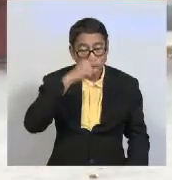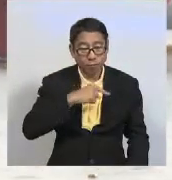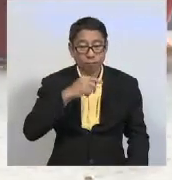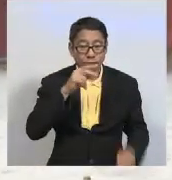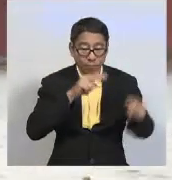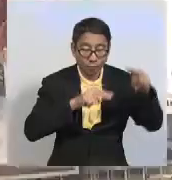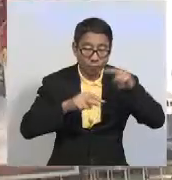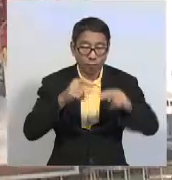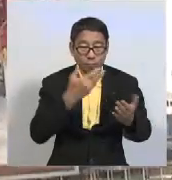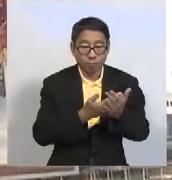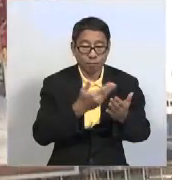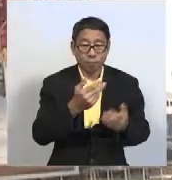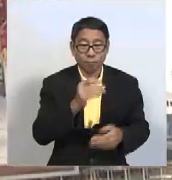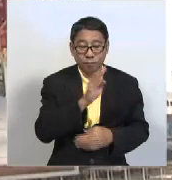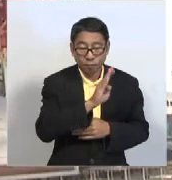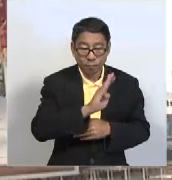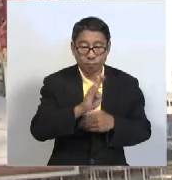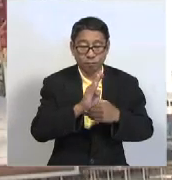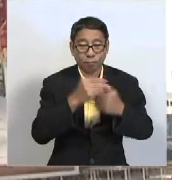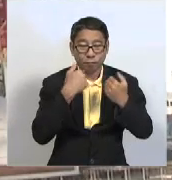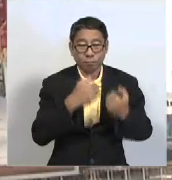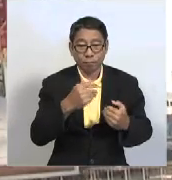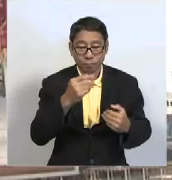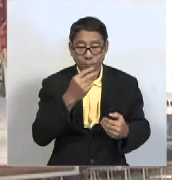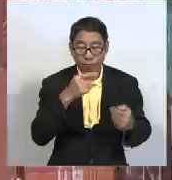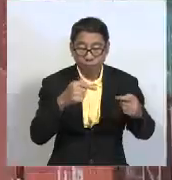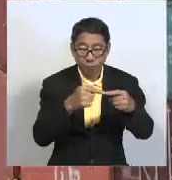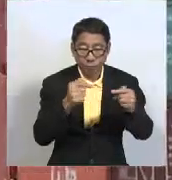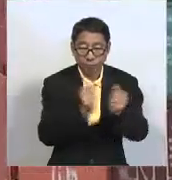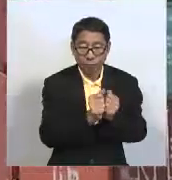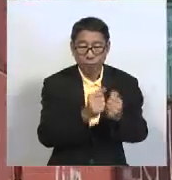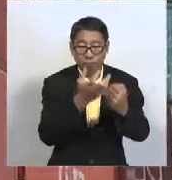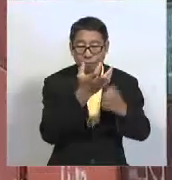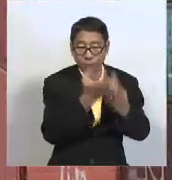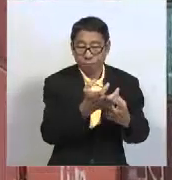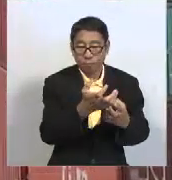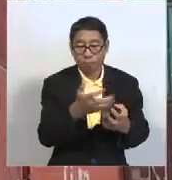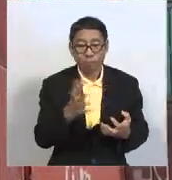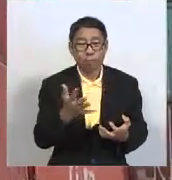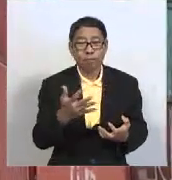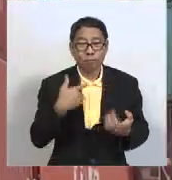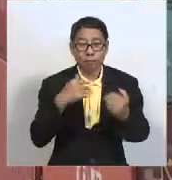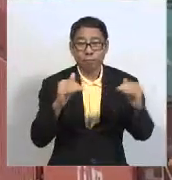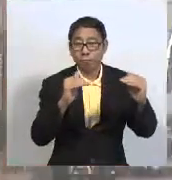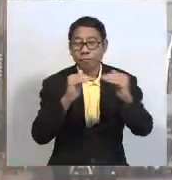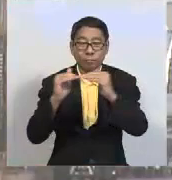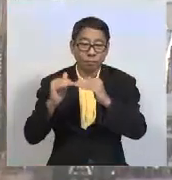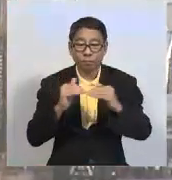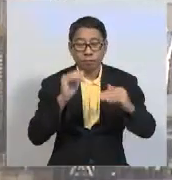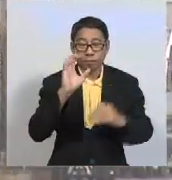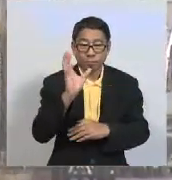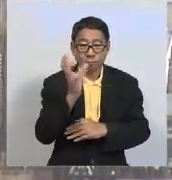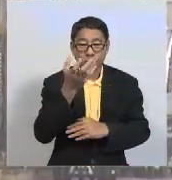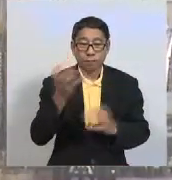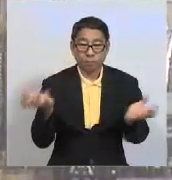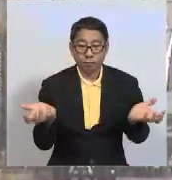ดูแลเรื่องของค่าเงินบาทให้อยู่ในกรอบที่เหมาะสมไม่แข็งค่าจนเกินไป ให้อยู่ใกล้เคียงกับผู้แข่งในตลาดโลก